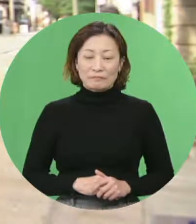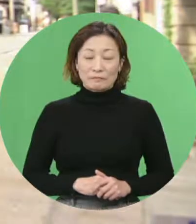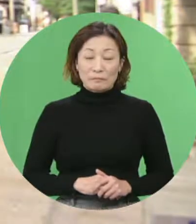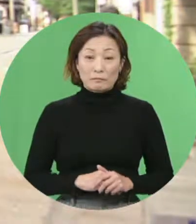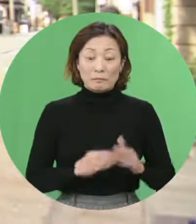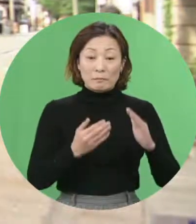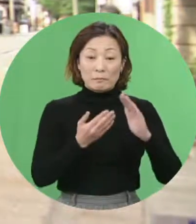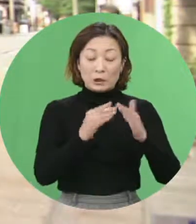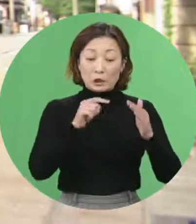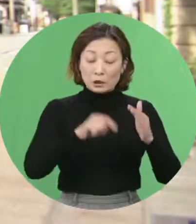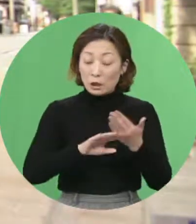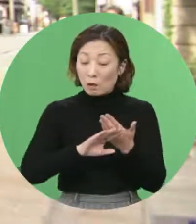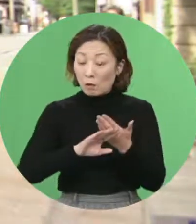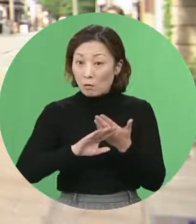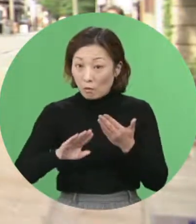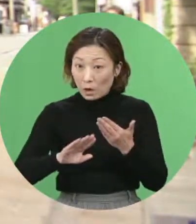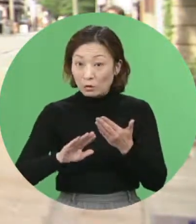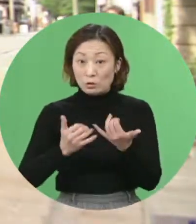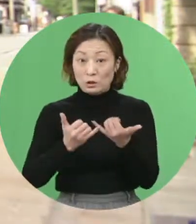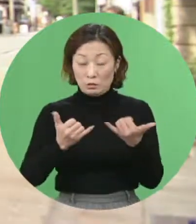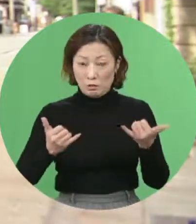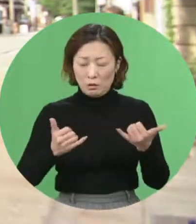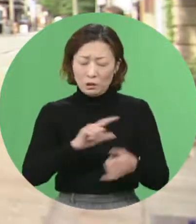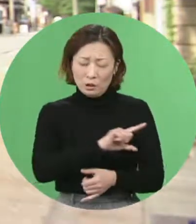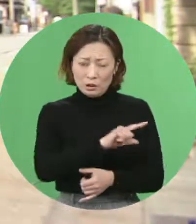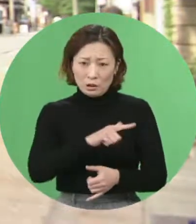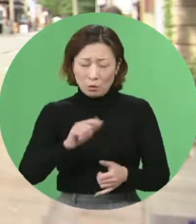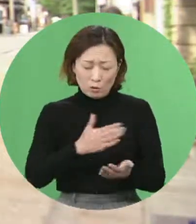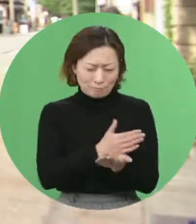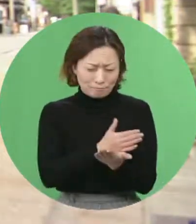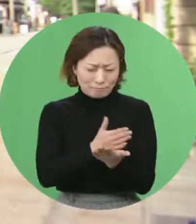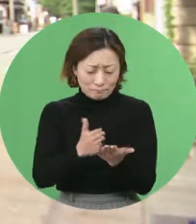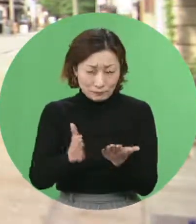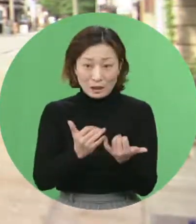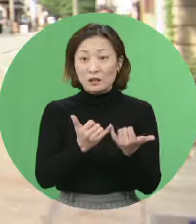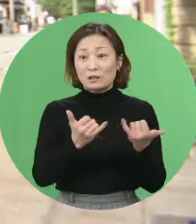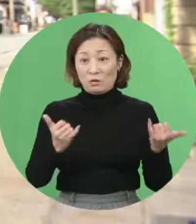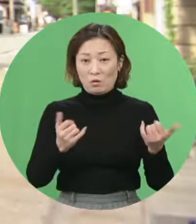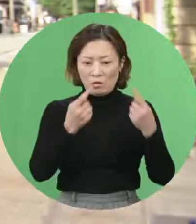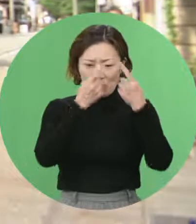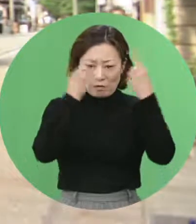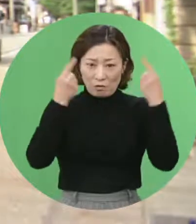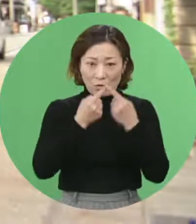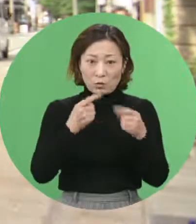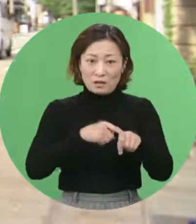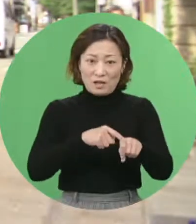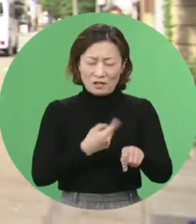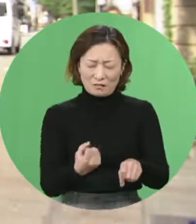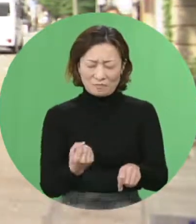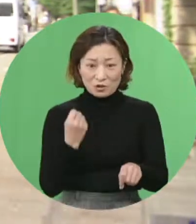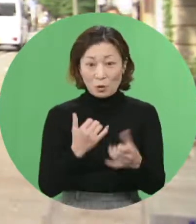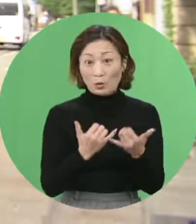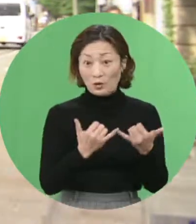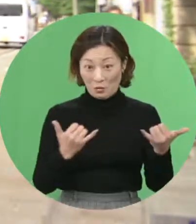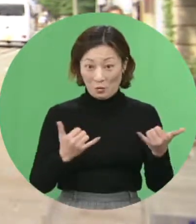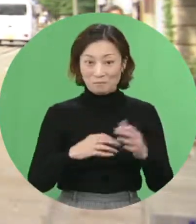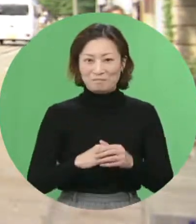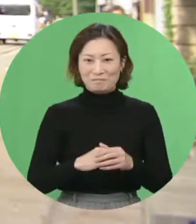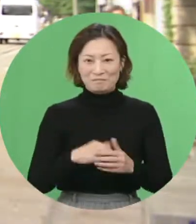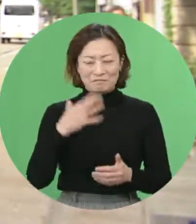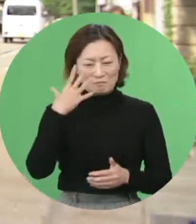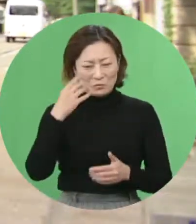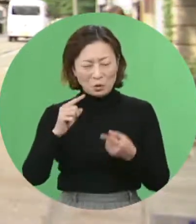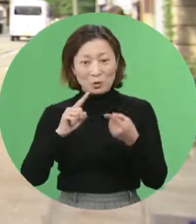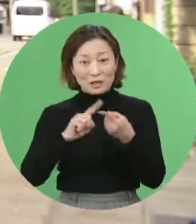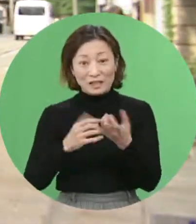町内外の、いろんなその、多種多様な方というか個性の、非常に強くて、魅